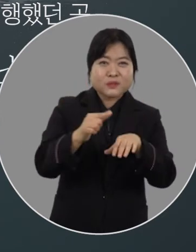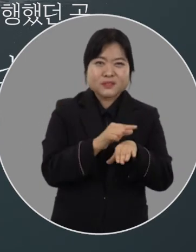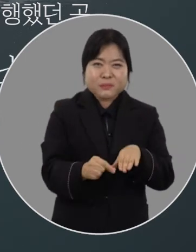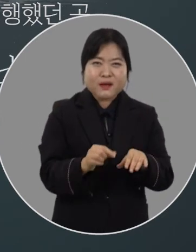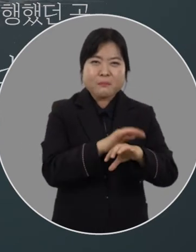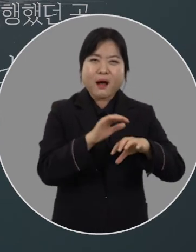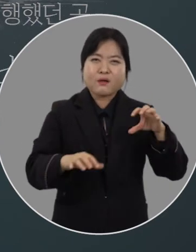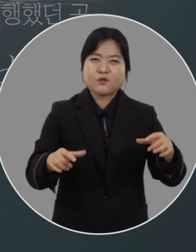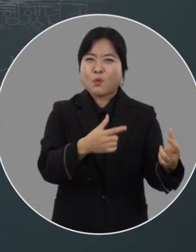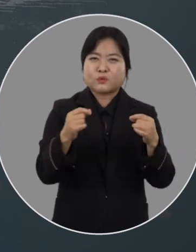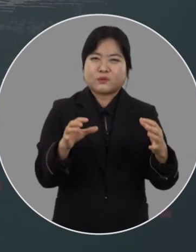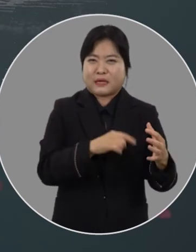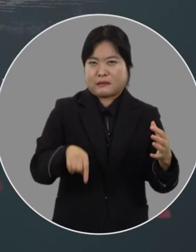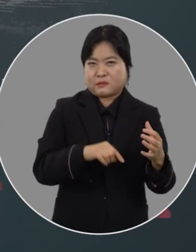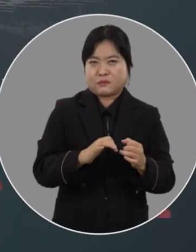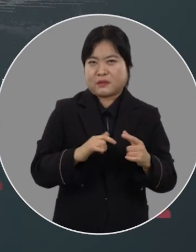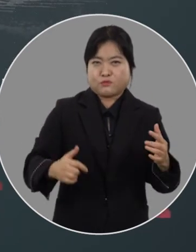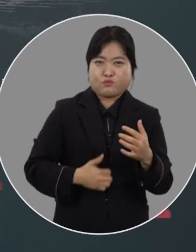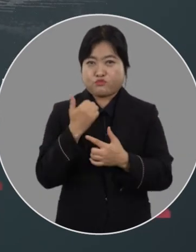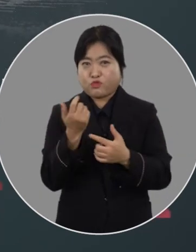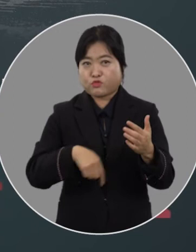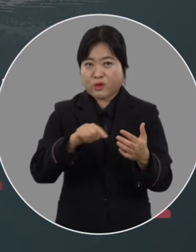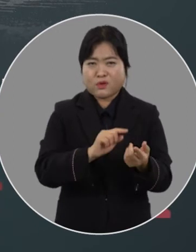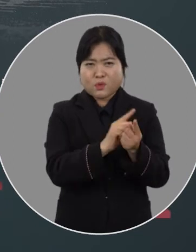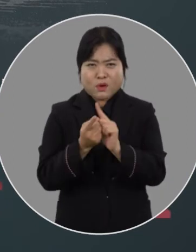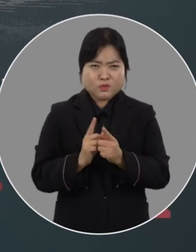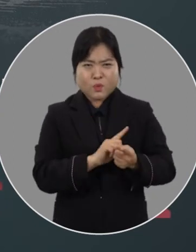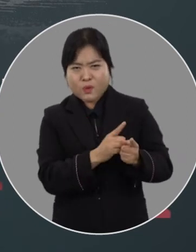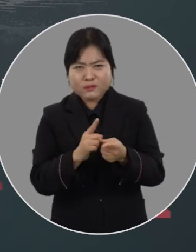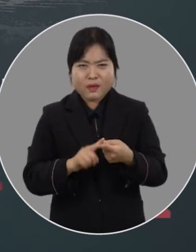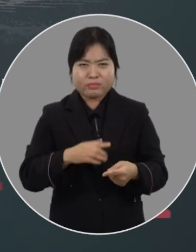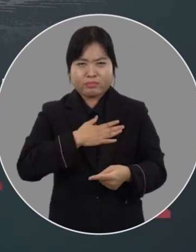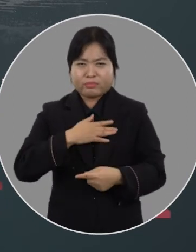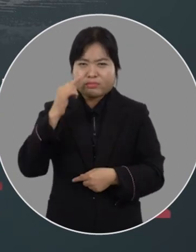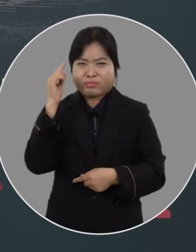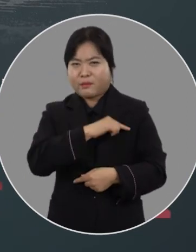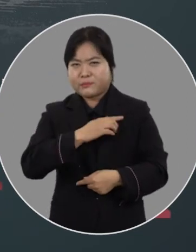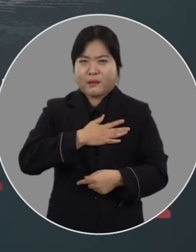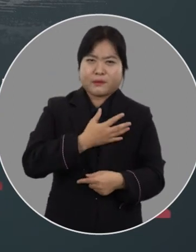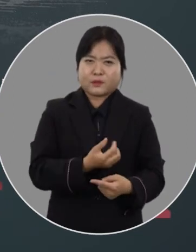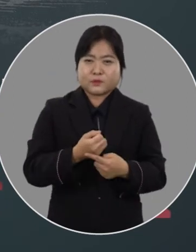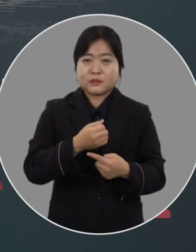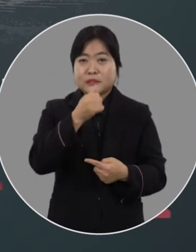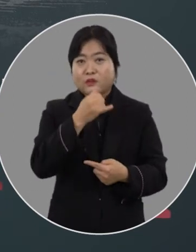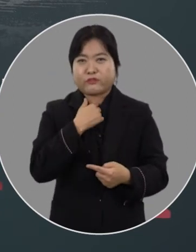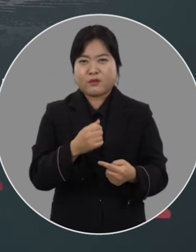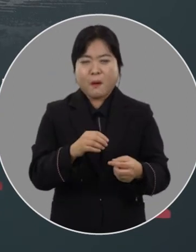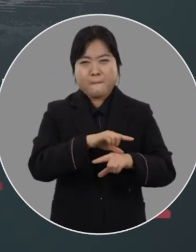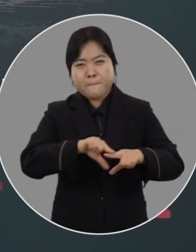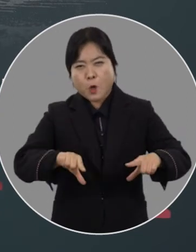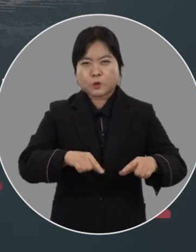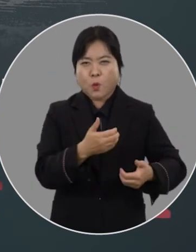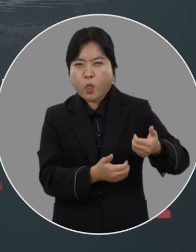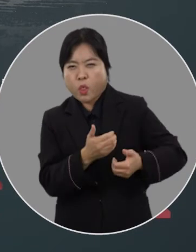마을 공동체 안에서 사람들이 분노 속에서 서로가 서로에게 나쁜 감정을 가지고 있었던 사람들을